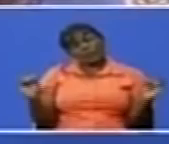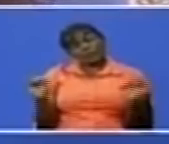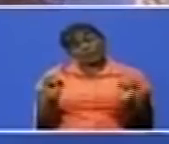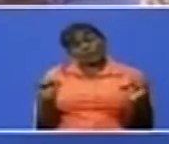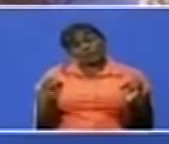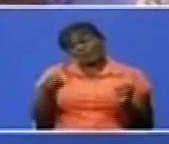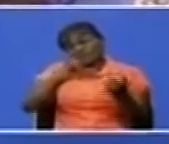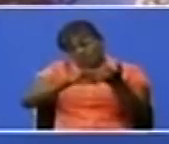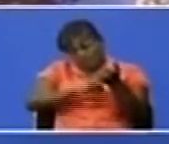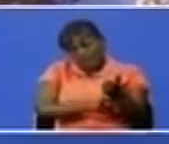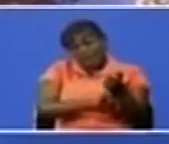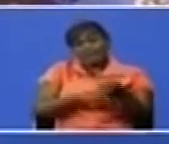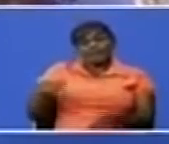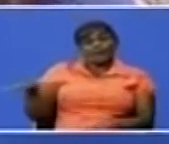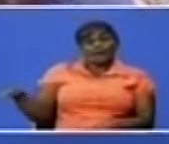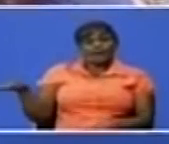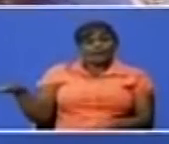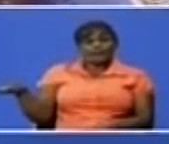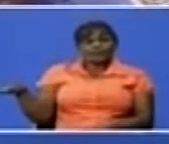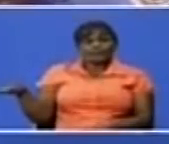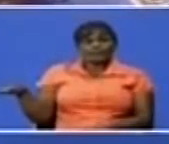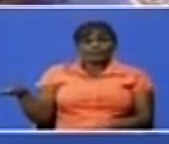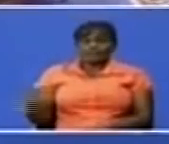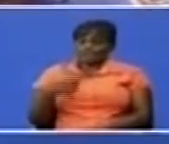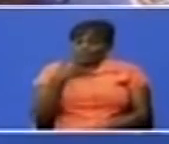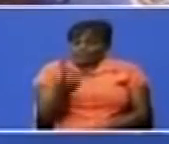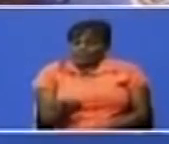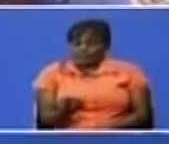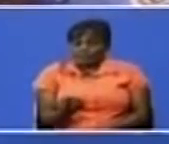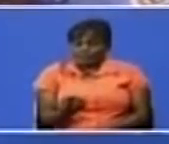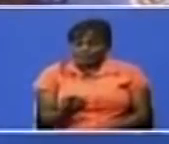waweze kuolewa na kufanya kazi kama hizo. Kwa hivyo tutasema ya kuwa